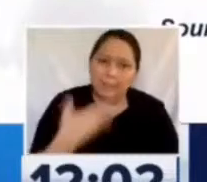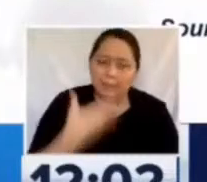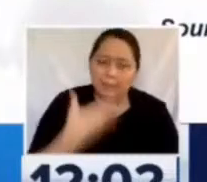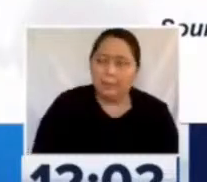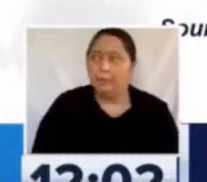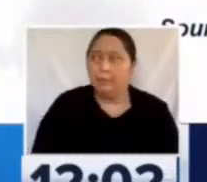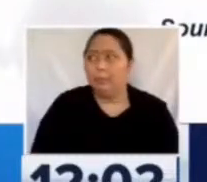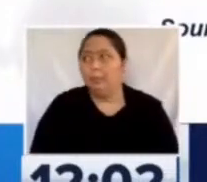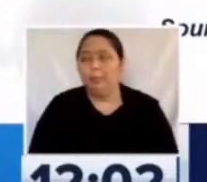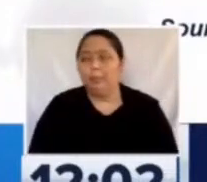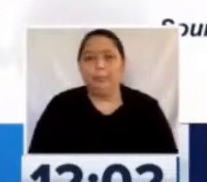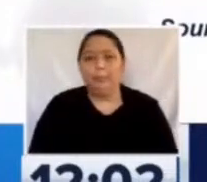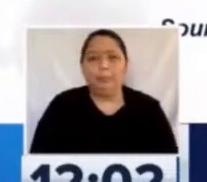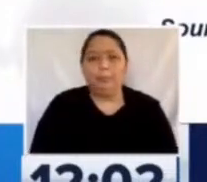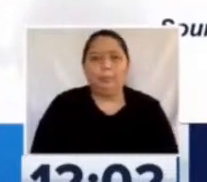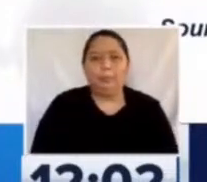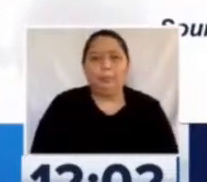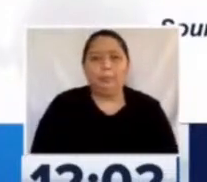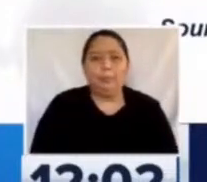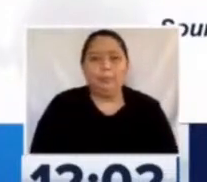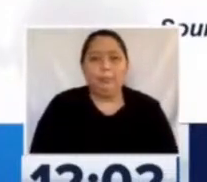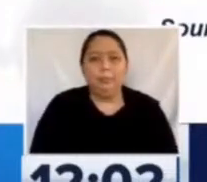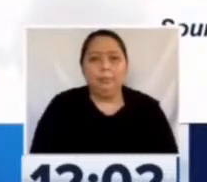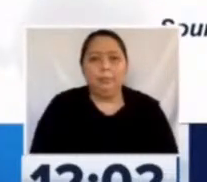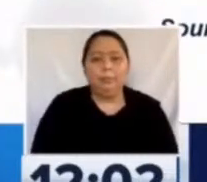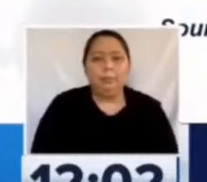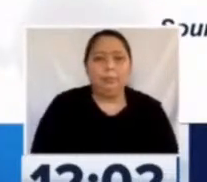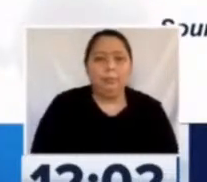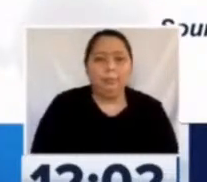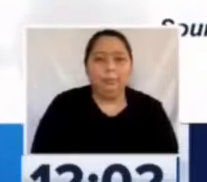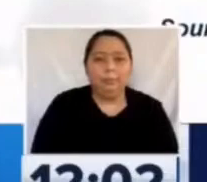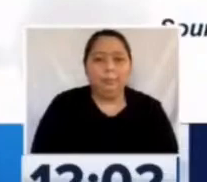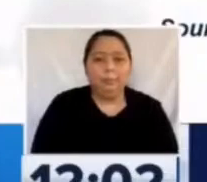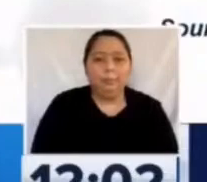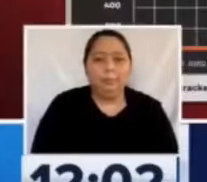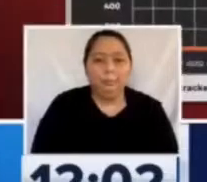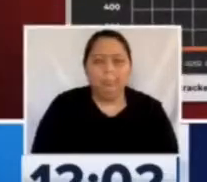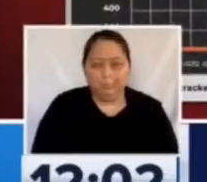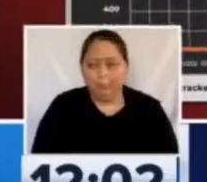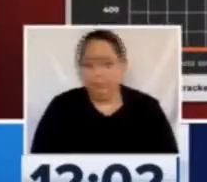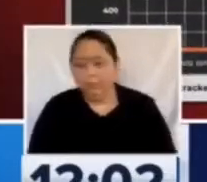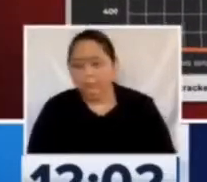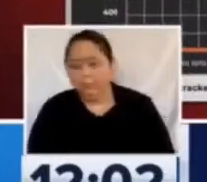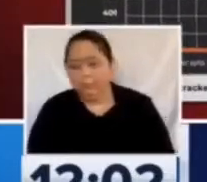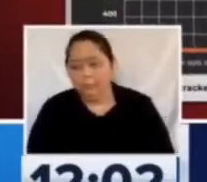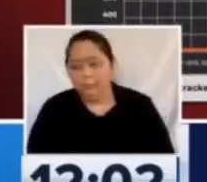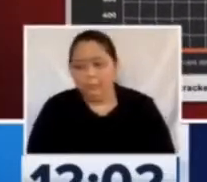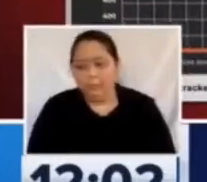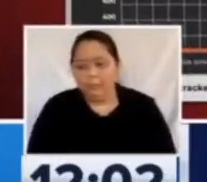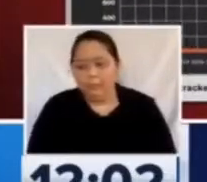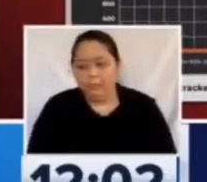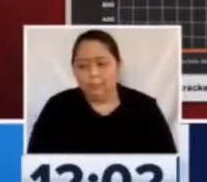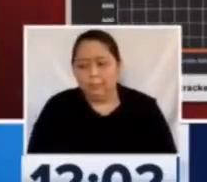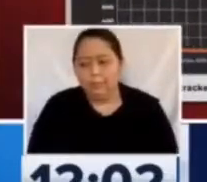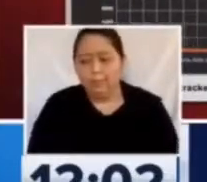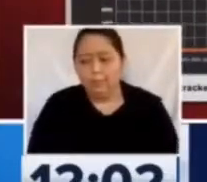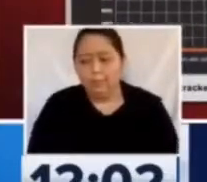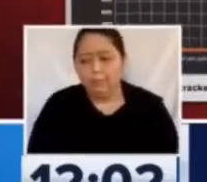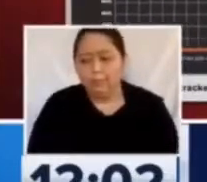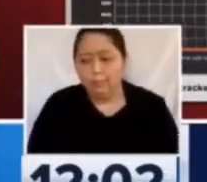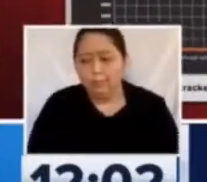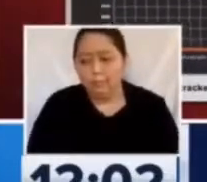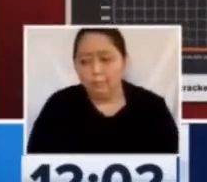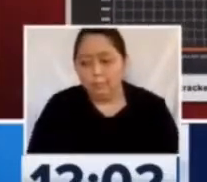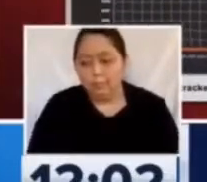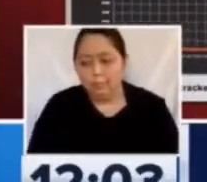ang nakarecover na mula sa sakit at 623 naman ang pumanaw. Samantala, silipin naman natin ang bilang ng recoveries at